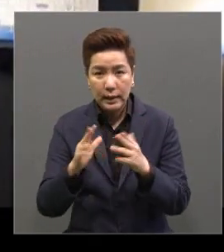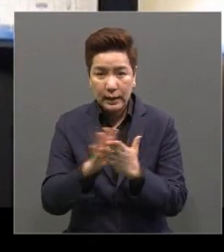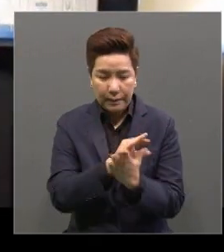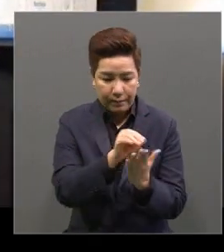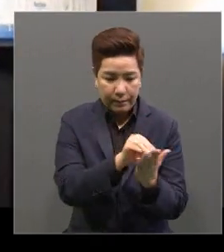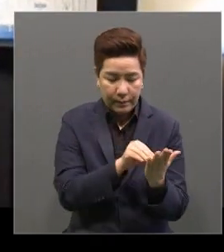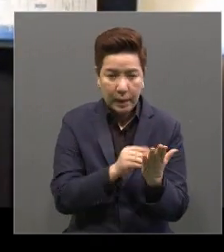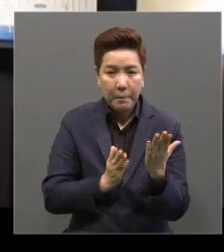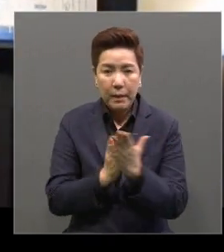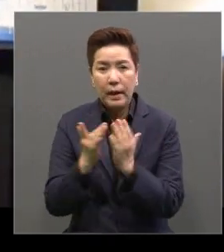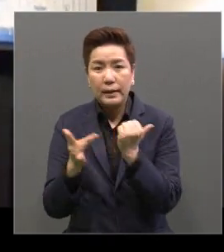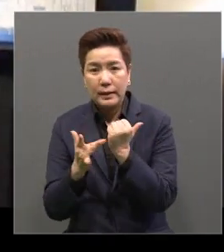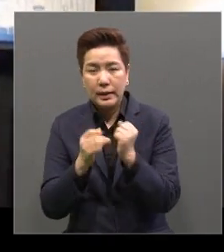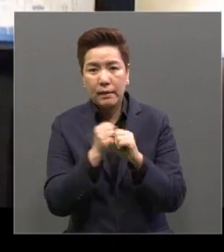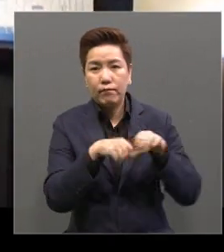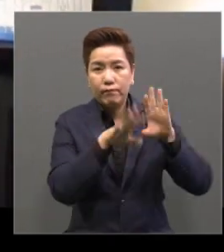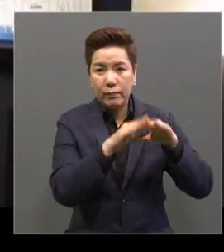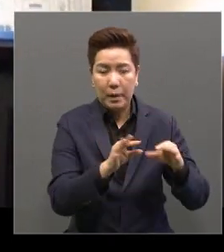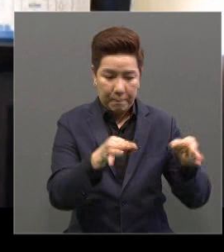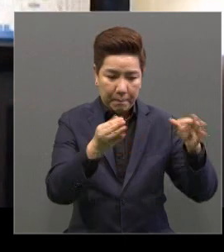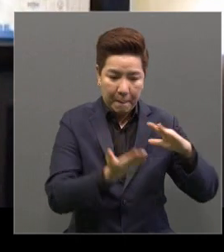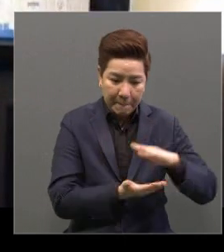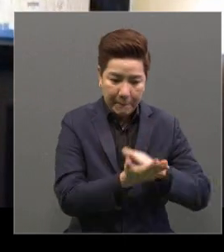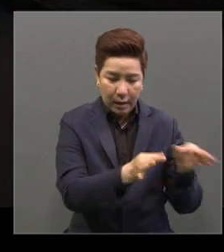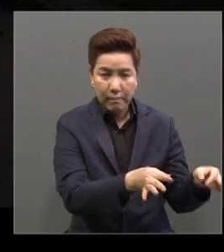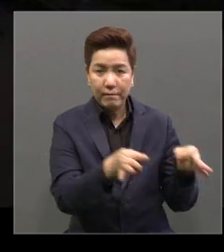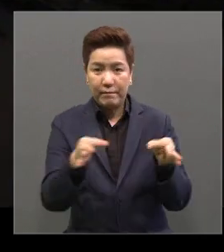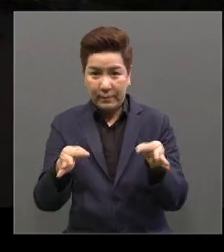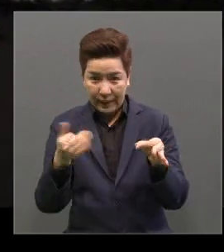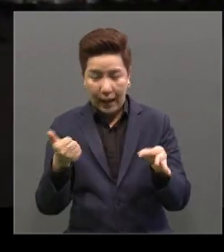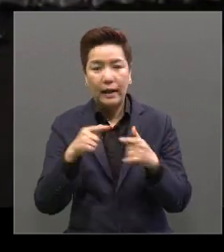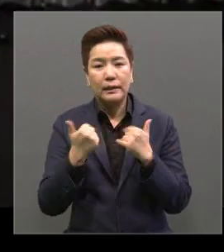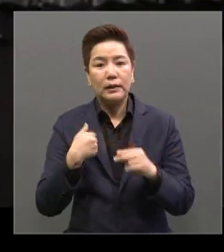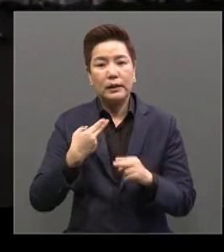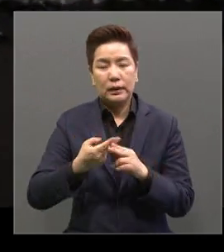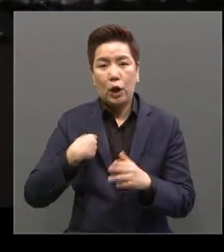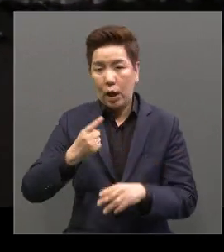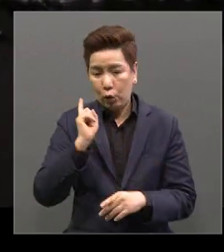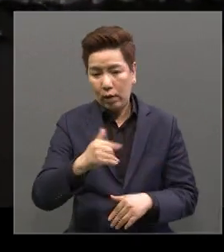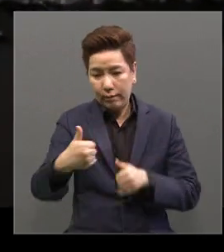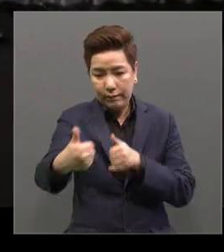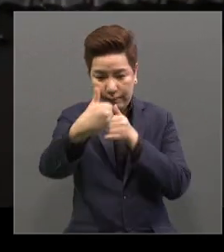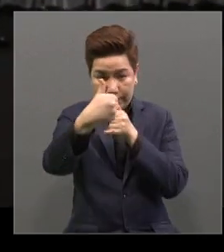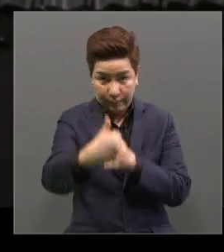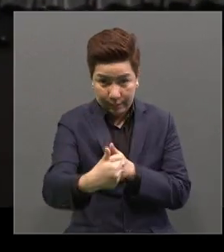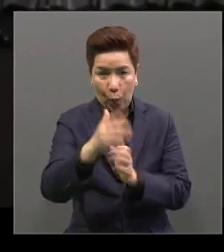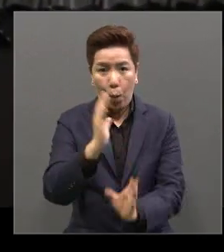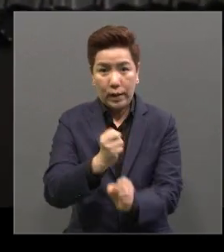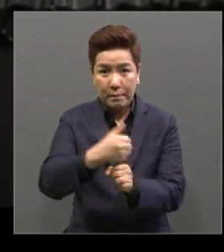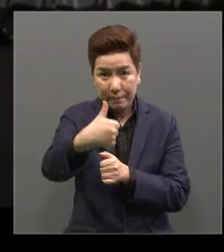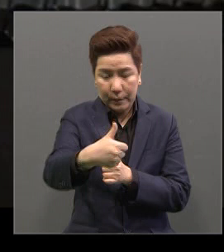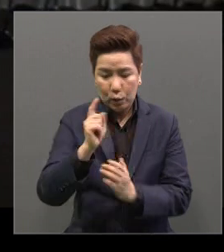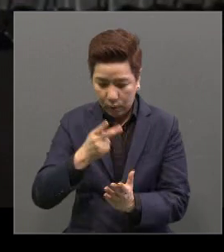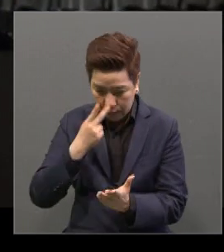เอกสารผ่านระบบอิเล็กทรอนิกส์ฟอร์มเพื่อเตรียมพร้อมล่วงหน้าได้ทั้งนี้ครับกำหนดให้ต้องลงนามรับรองเอกสารต่อหน้า